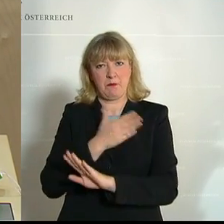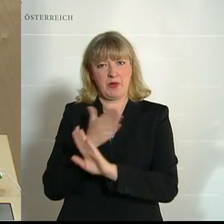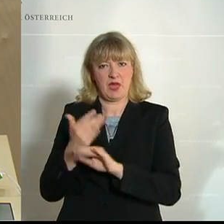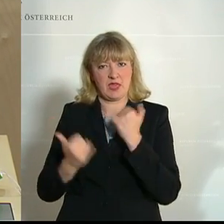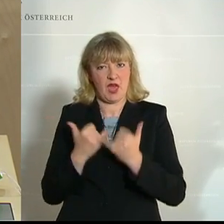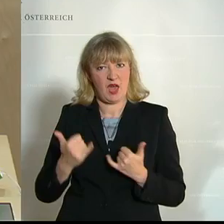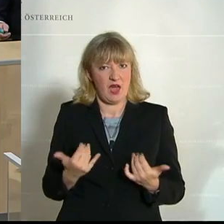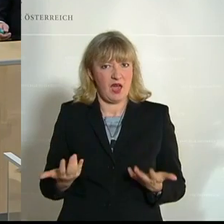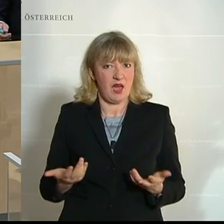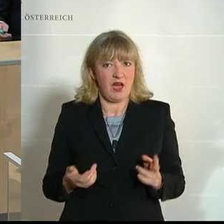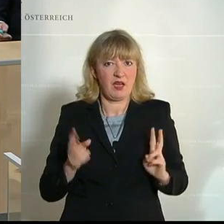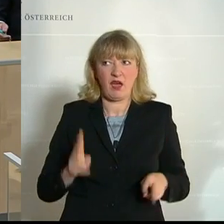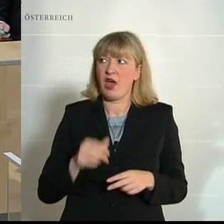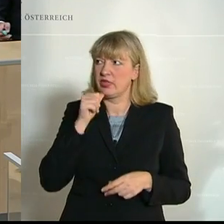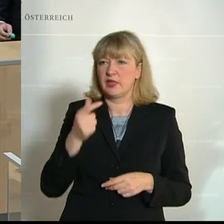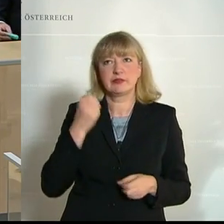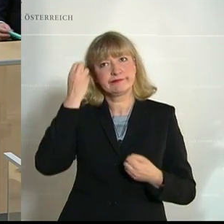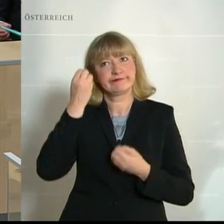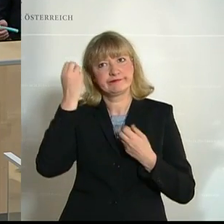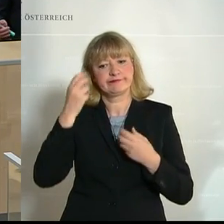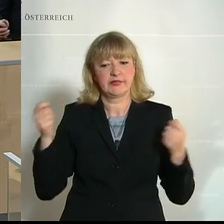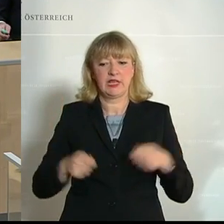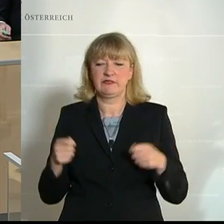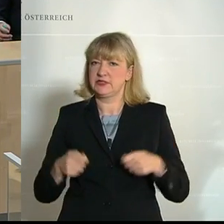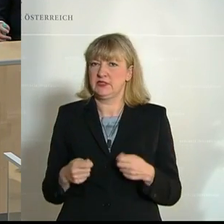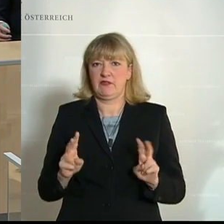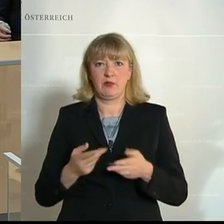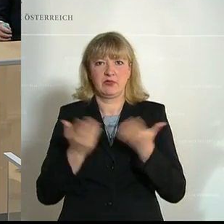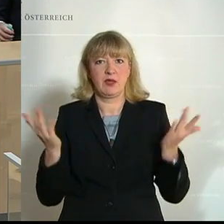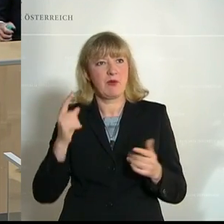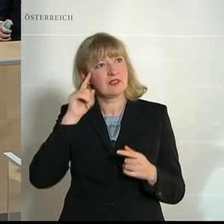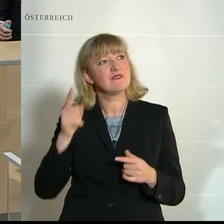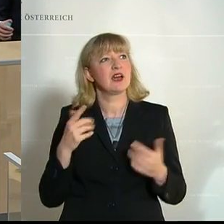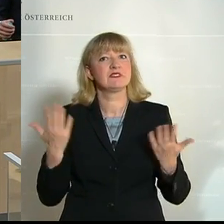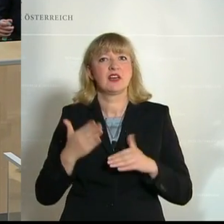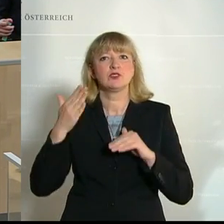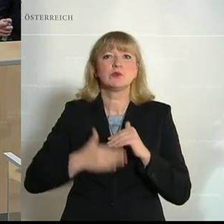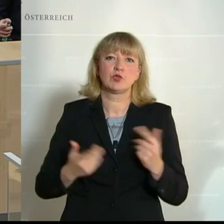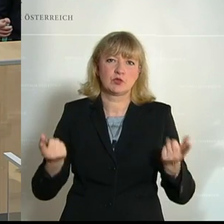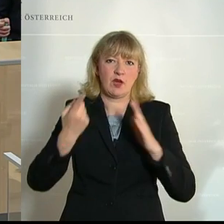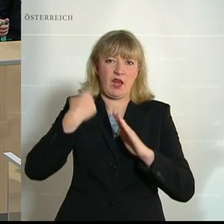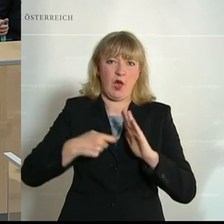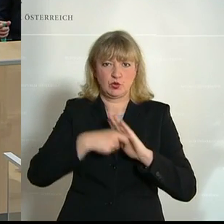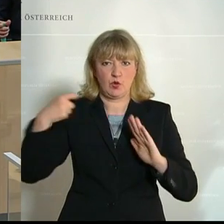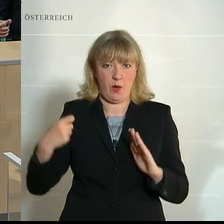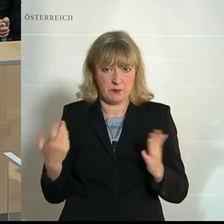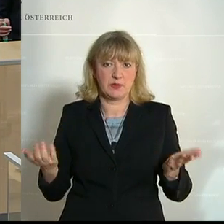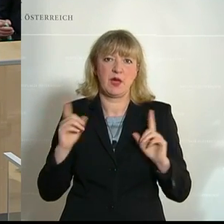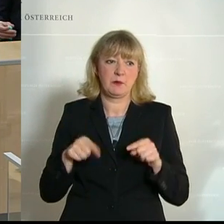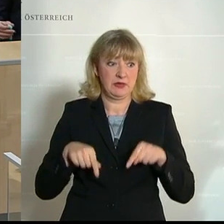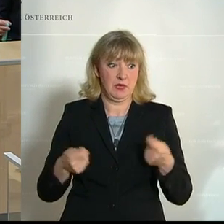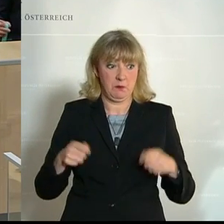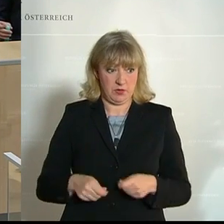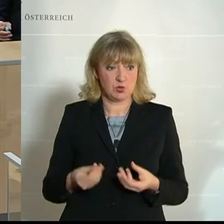so gut wie niemand leisten, einfach ins Blaue zu investieren, weil niemand weiß, was am Ende im Endeffekt rauskommt. Und mit diesem